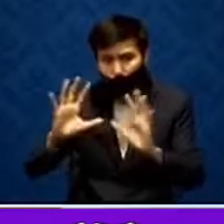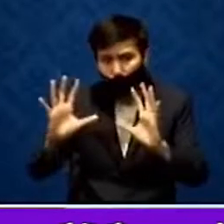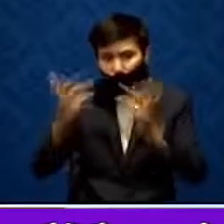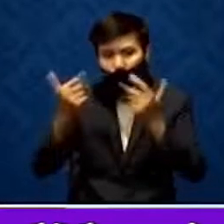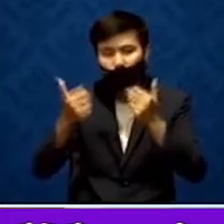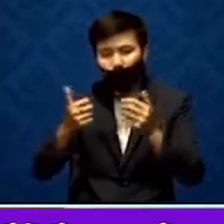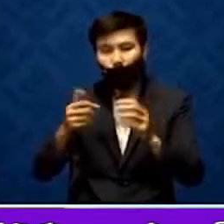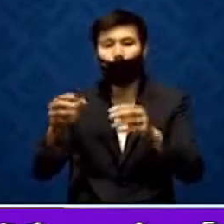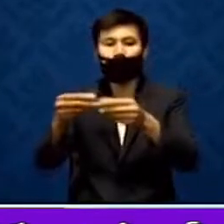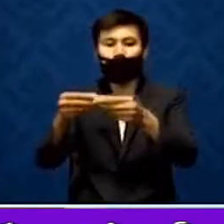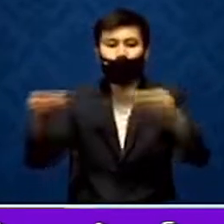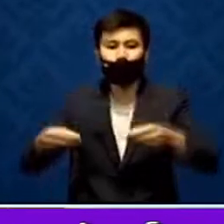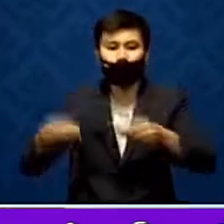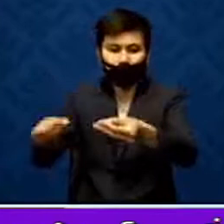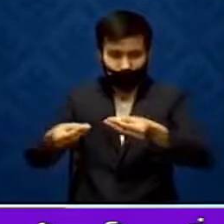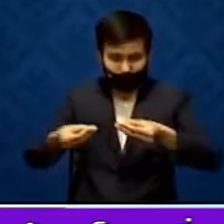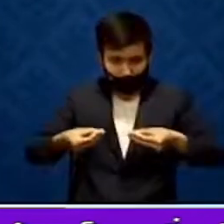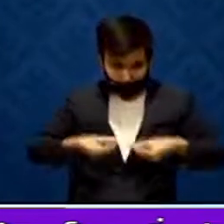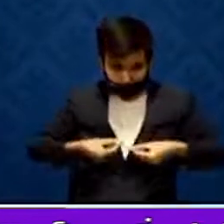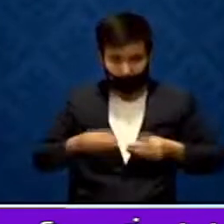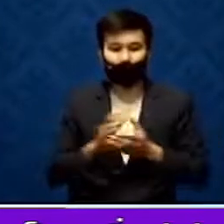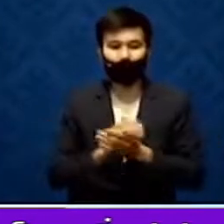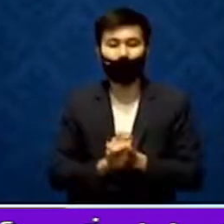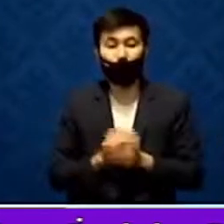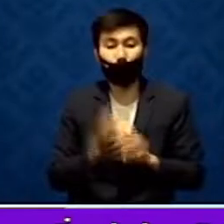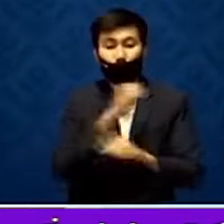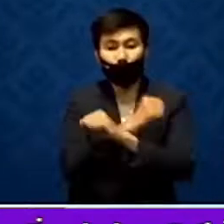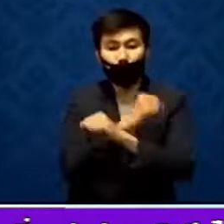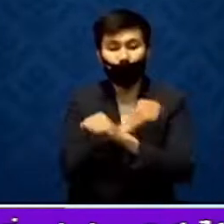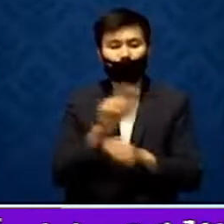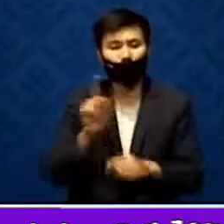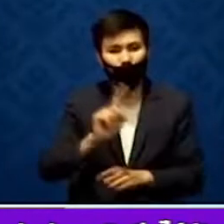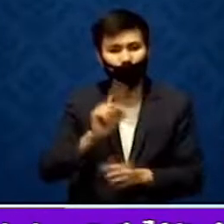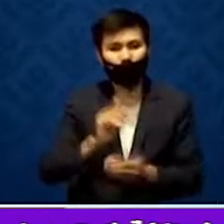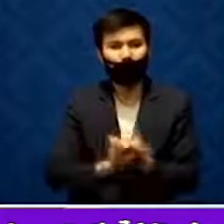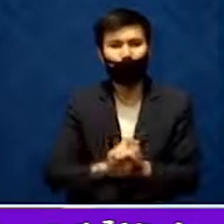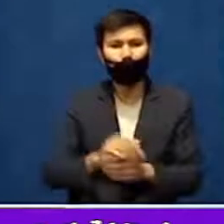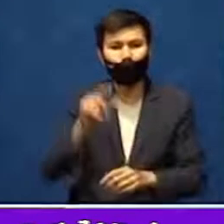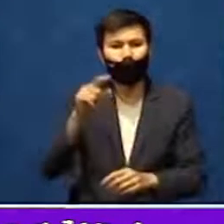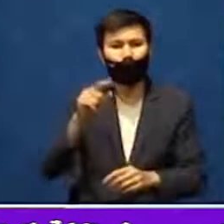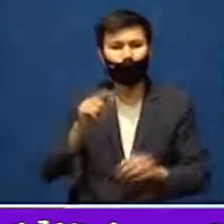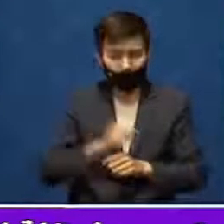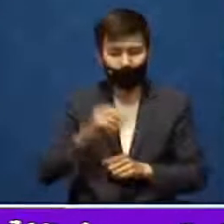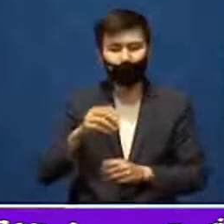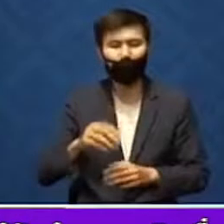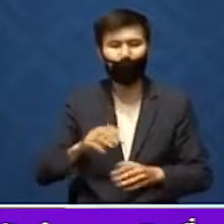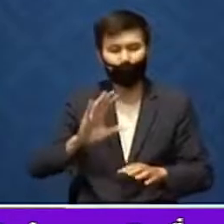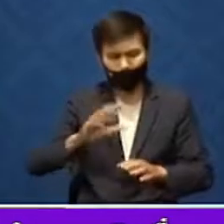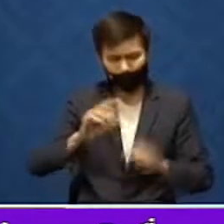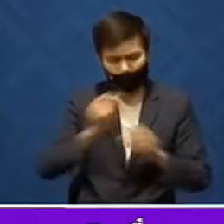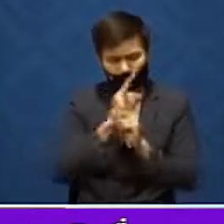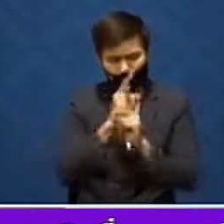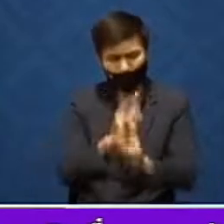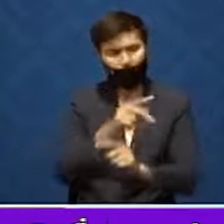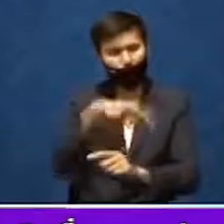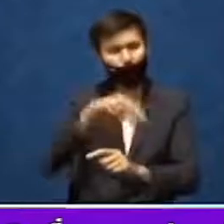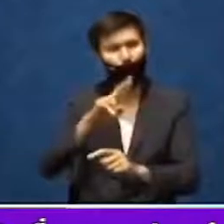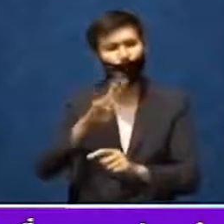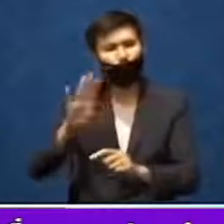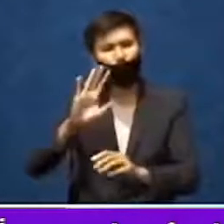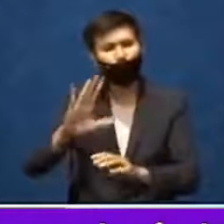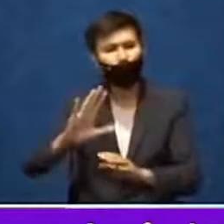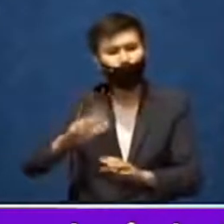ที่ดินกลับไปเพื่อป้องกันการสูญเสียที่ดินทำกินของเกษตรกรนอกจากการแก้หนี้แล้ว